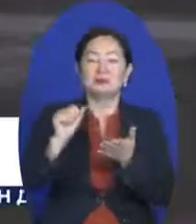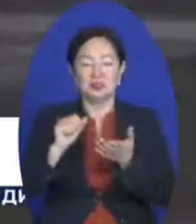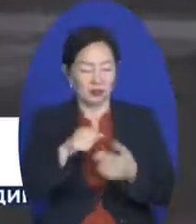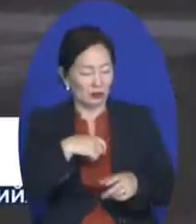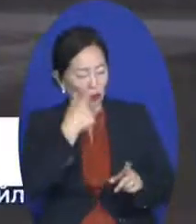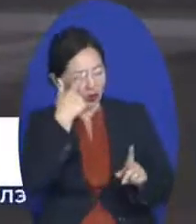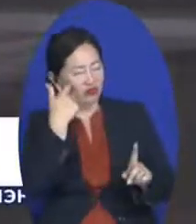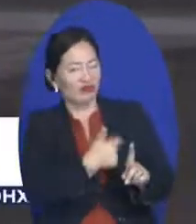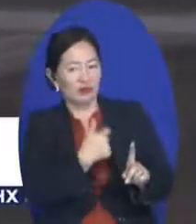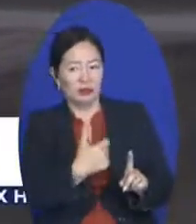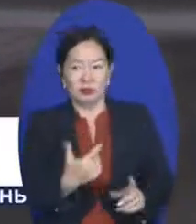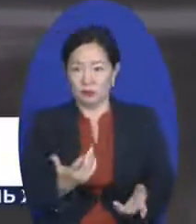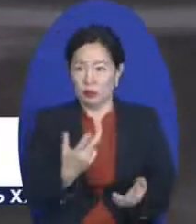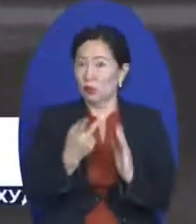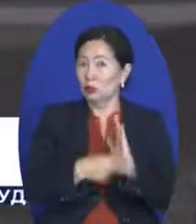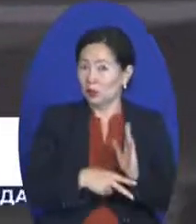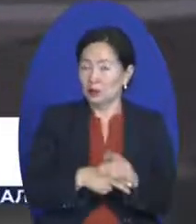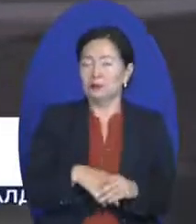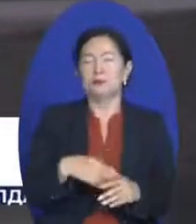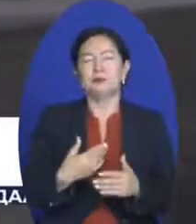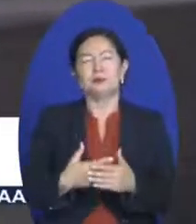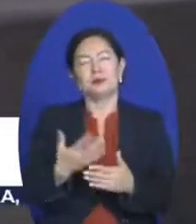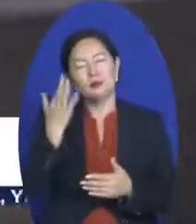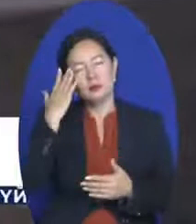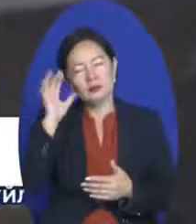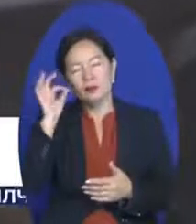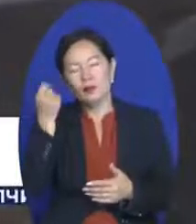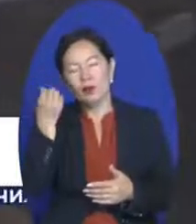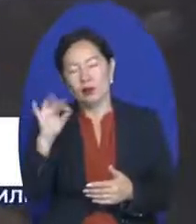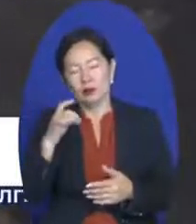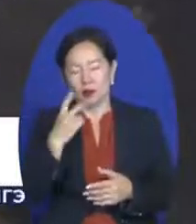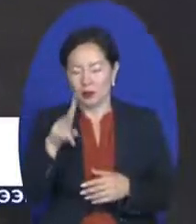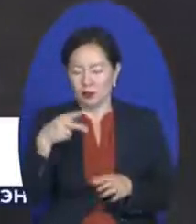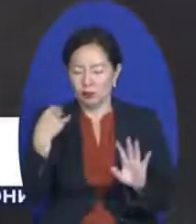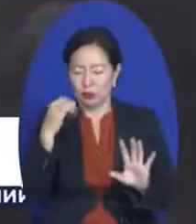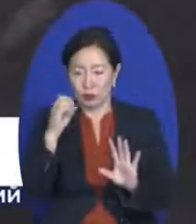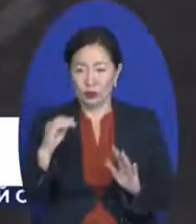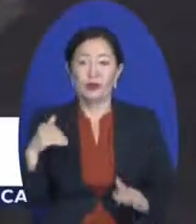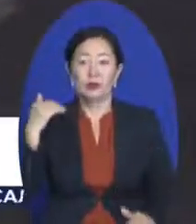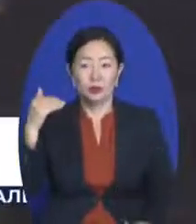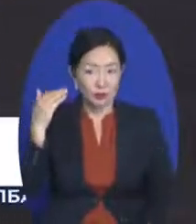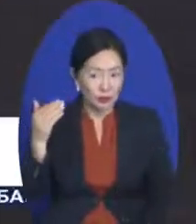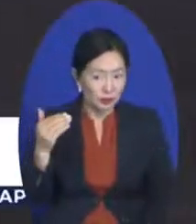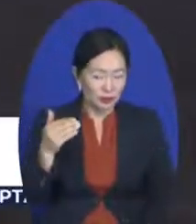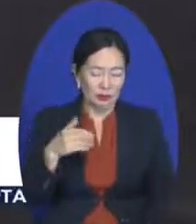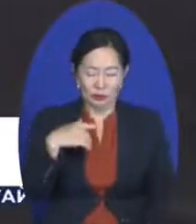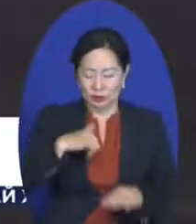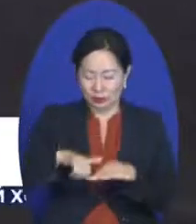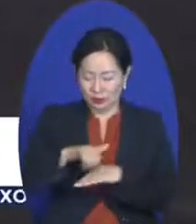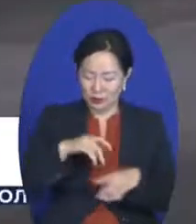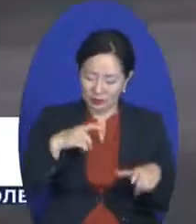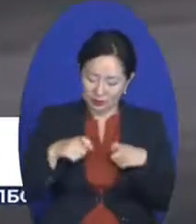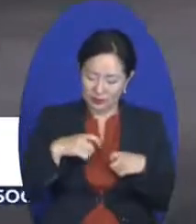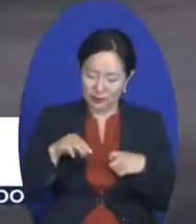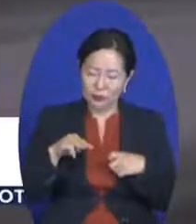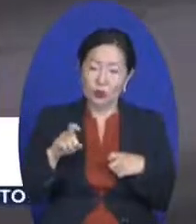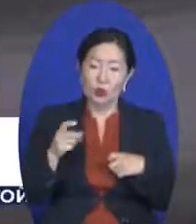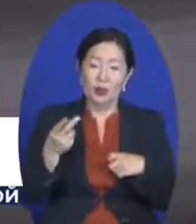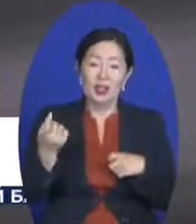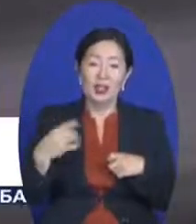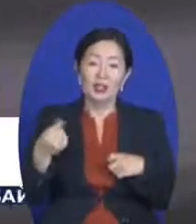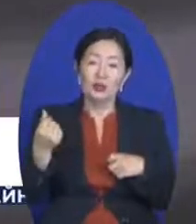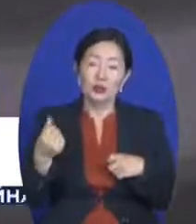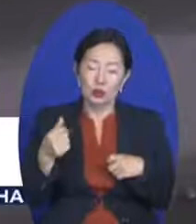гэсэн. Манай улсын нийт гадаад үр өмнөх оны мөн үеэсээ 2.6 хувир нэмэгджээ. Улсын эдийн засаг нь түүхий эдийн үнийн мөчлөг